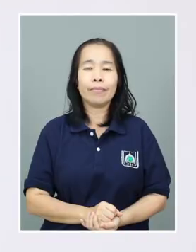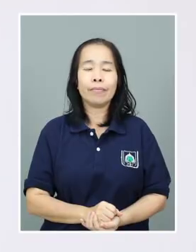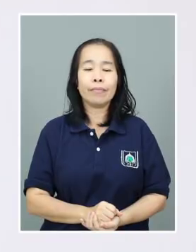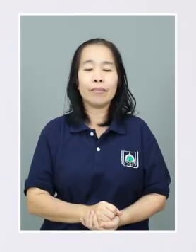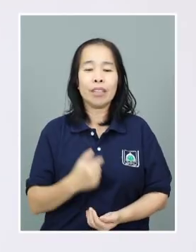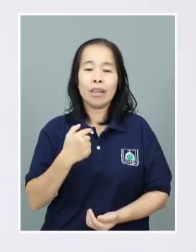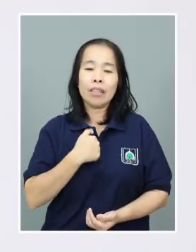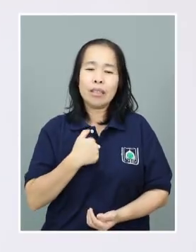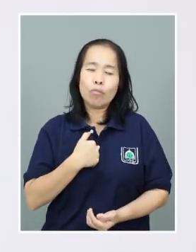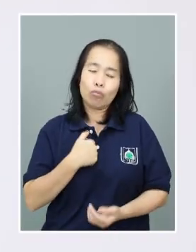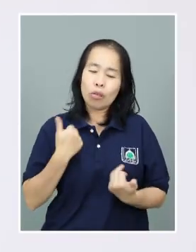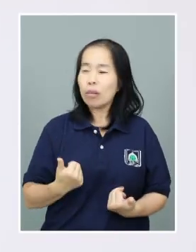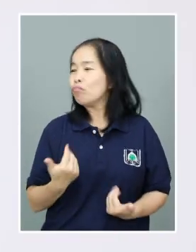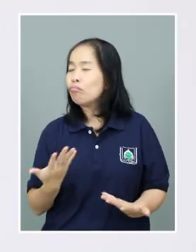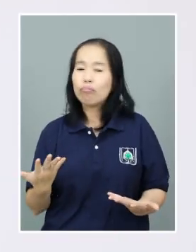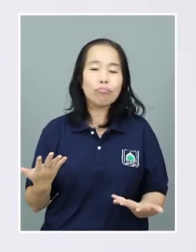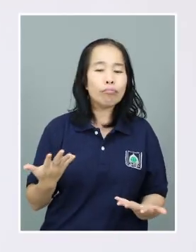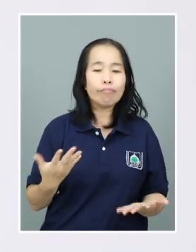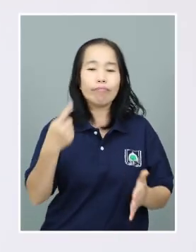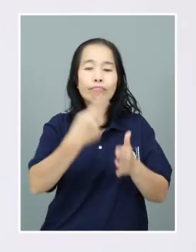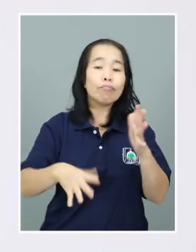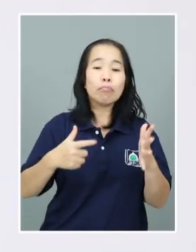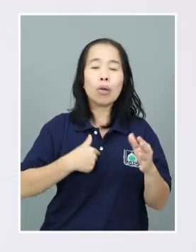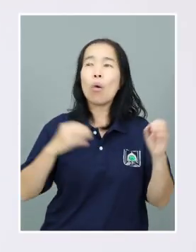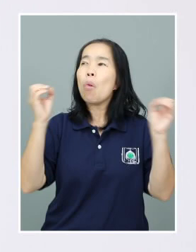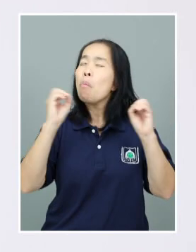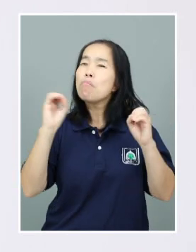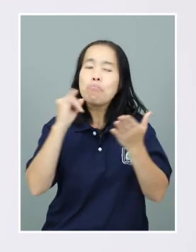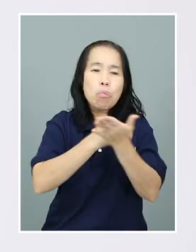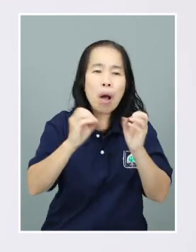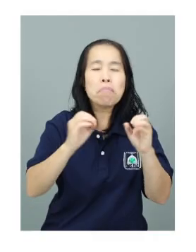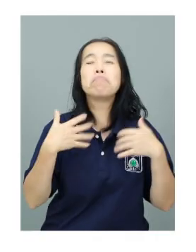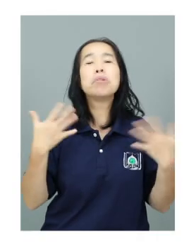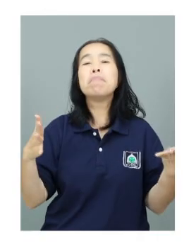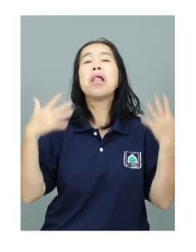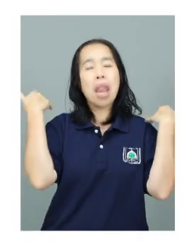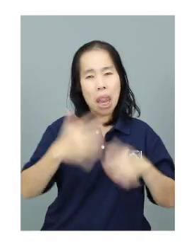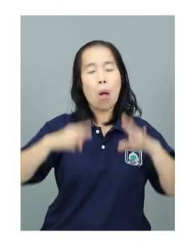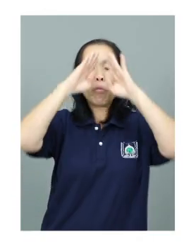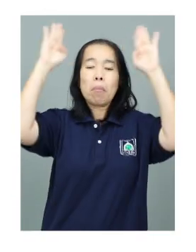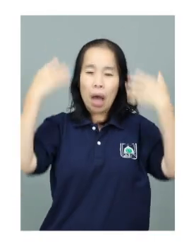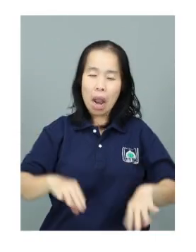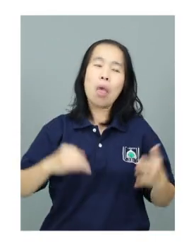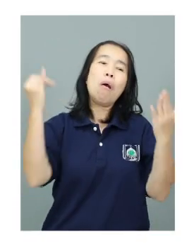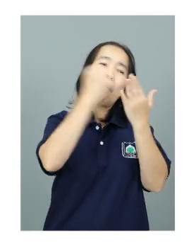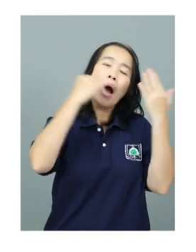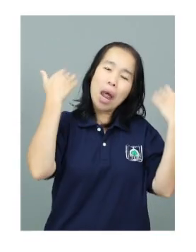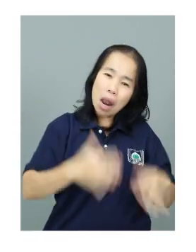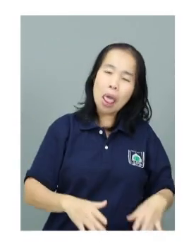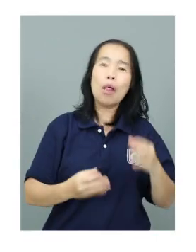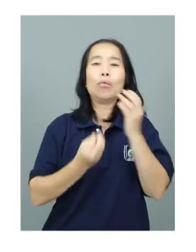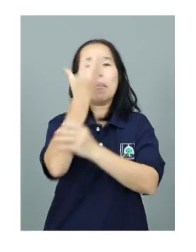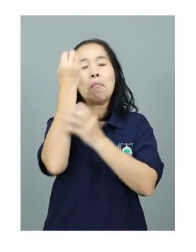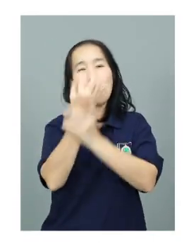สงสัยช่วงนี้จะไม่มีอะไรที่ไม่เคยวาดแล้วค่ะวาดไปหมดแล้วธรรมชาติก็เคยวาดค่ะวาดด